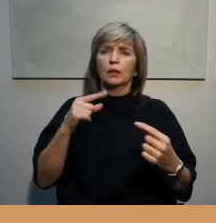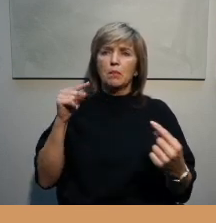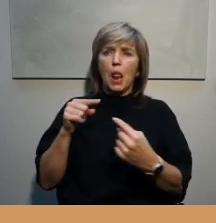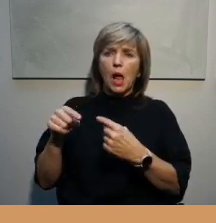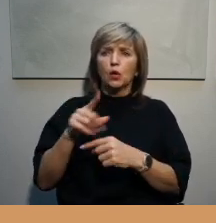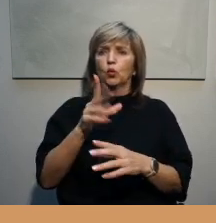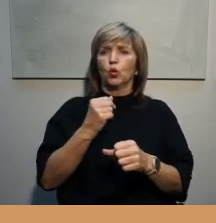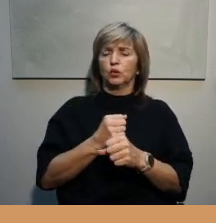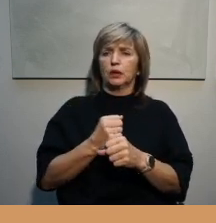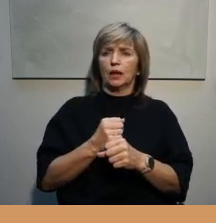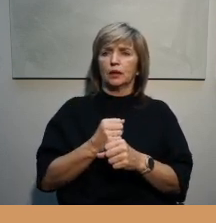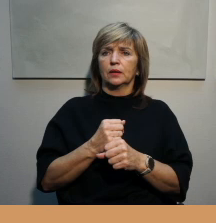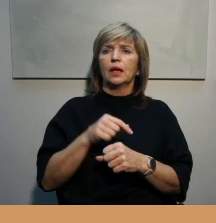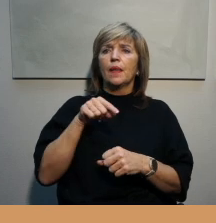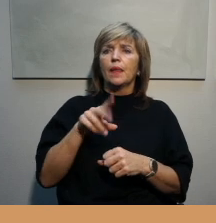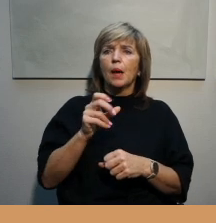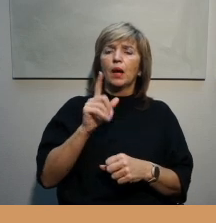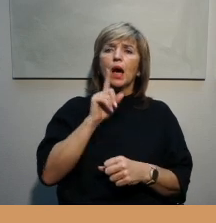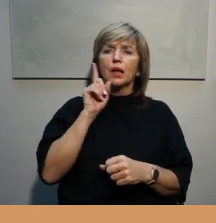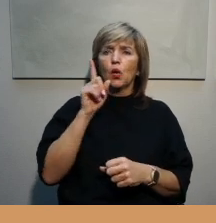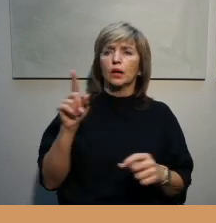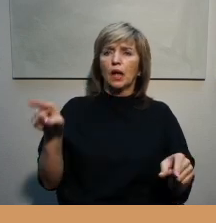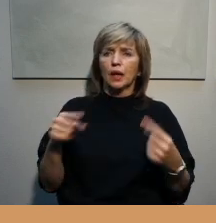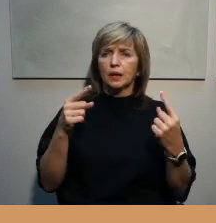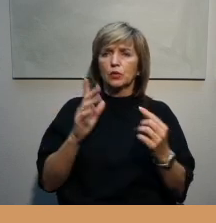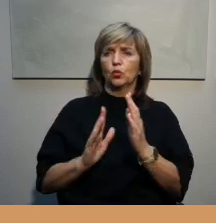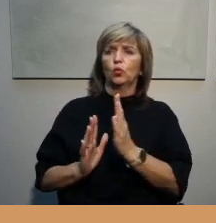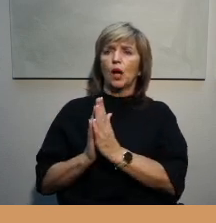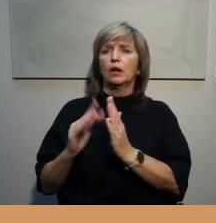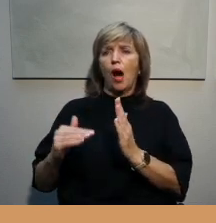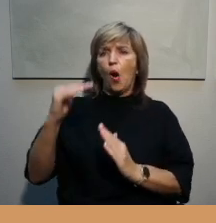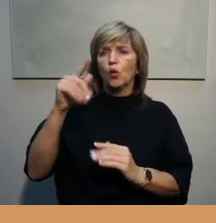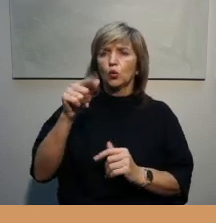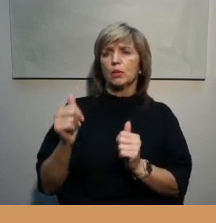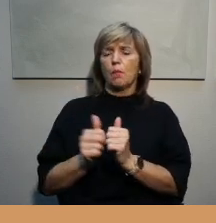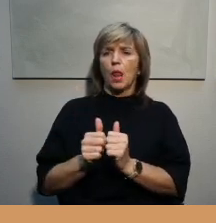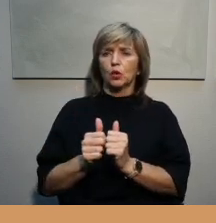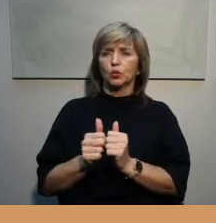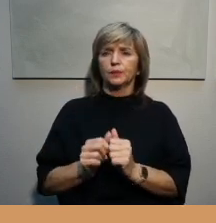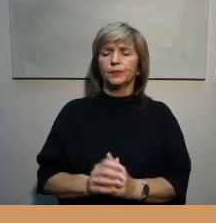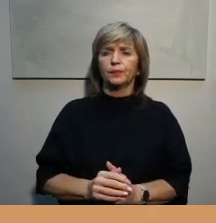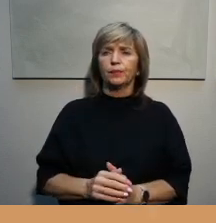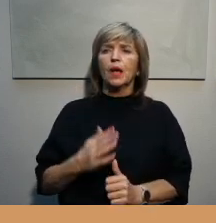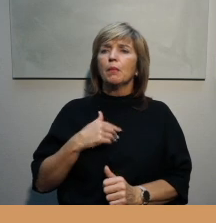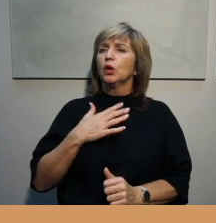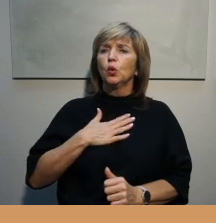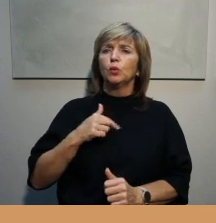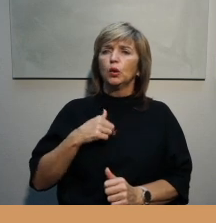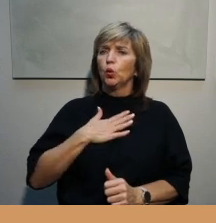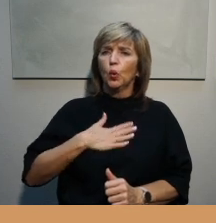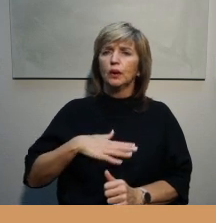pielāgot to, ko jūs darat, tam, kā jaunietis attīstās un aug jums blakus. Man ļoti